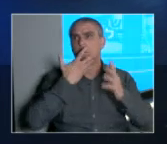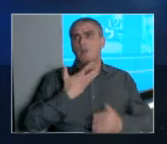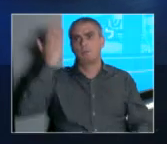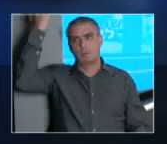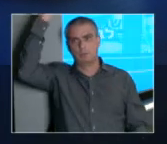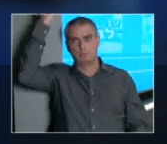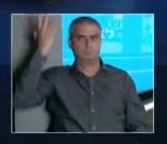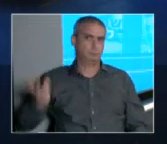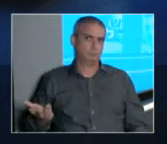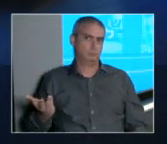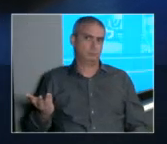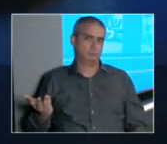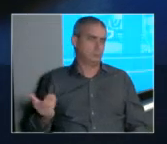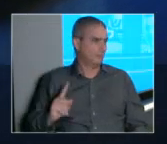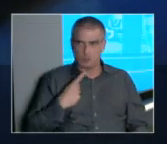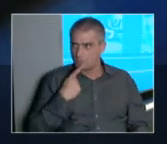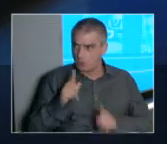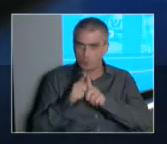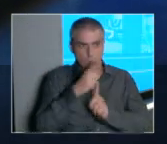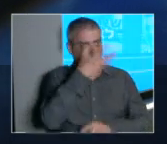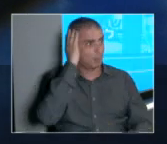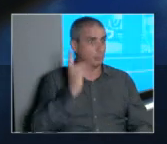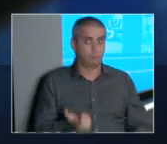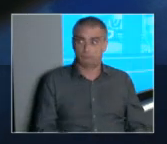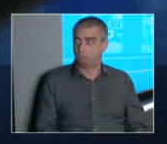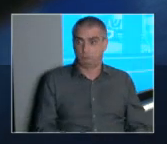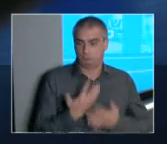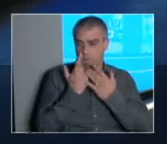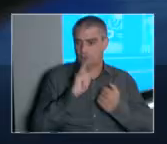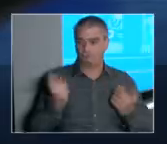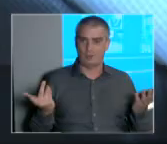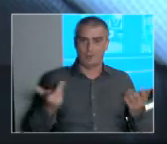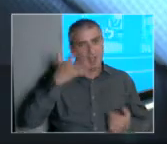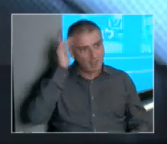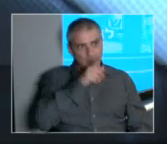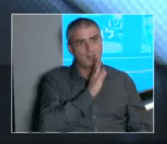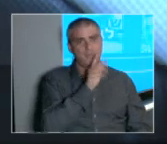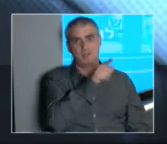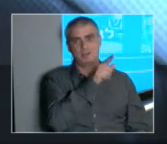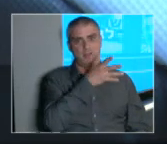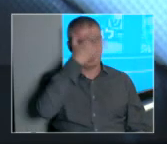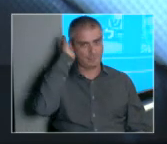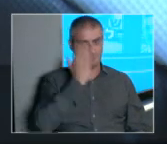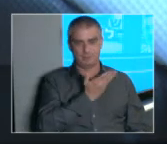התורה, כמובן. אבל אתה לא אומר לאו כמו שאתה אומר על לפיד. לא, בטח לא, כי לפיד הוא הבעיה.